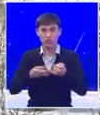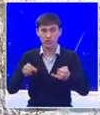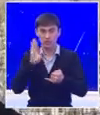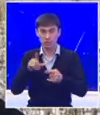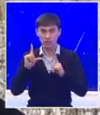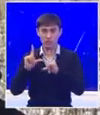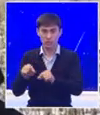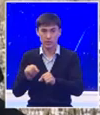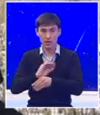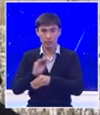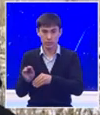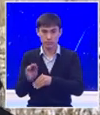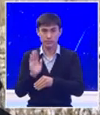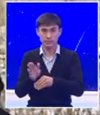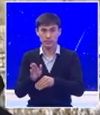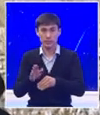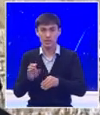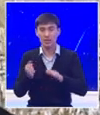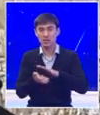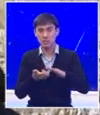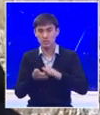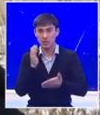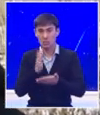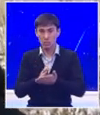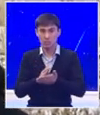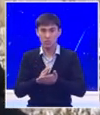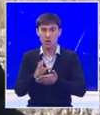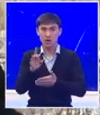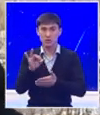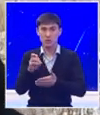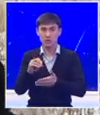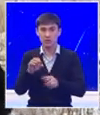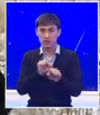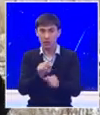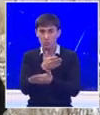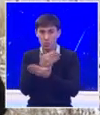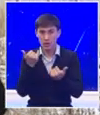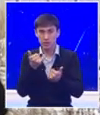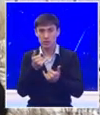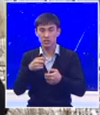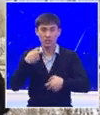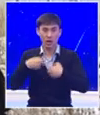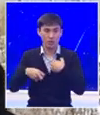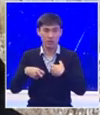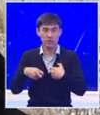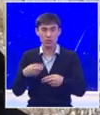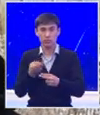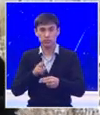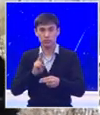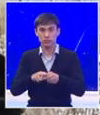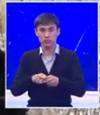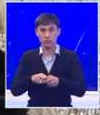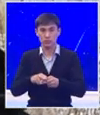жіберейік. Мәрдігердің жаңа кемшіліктері бар ма? Резервуар ұстамайды, жарып кетті.